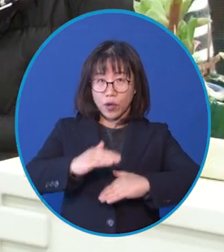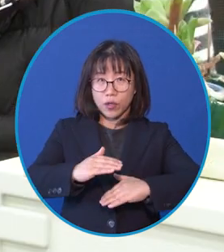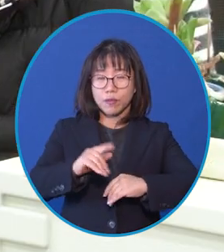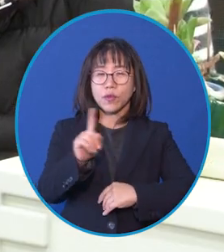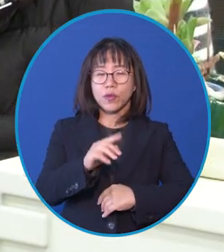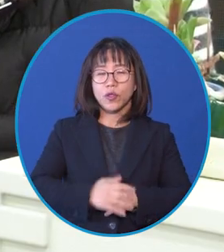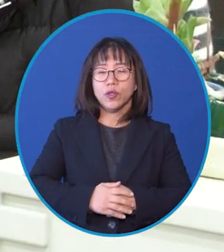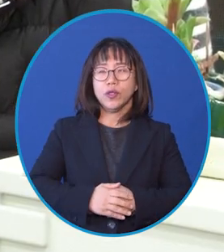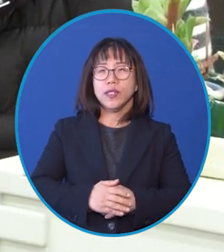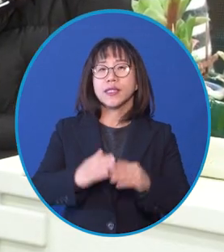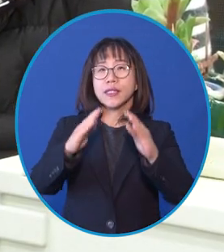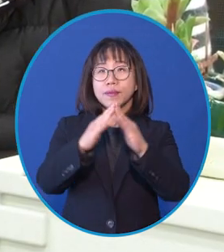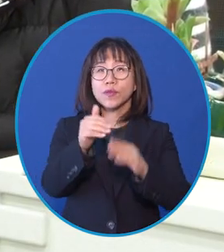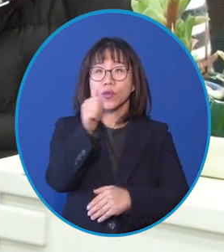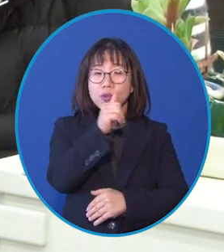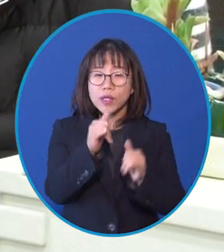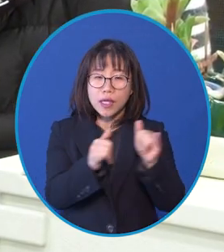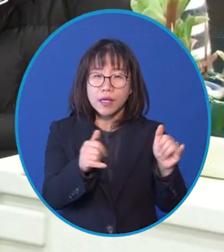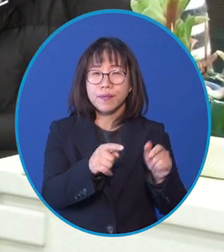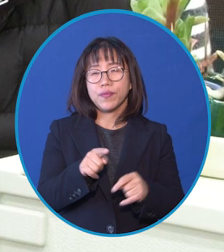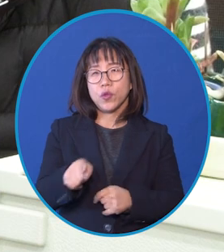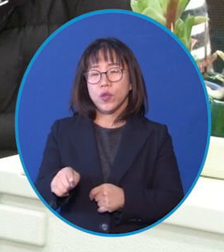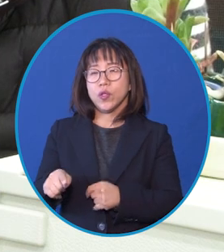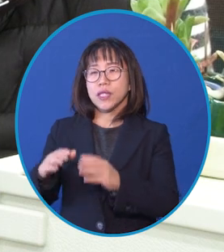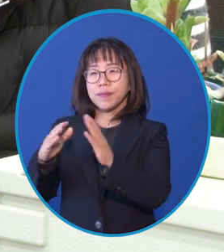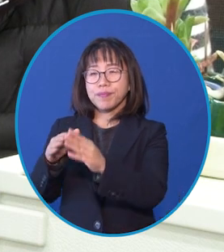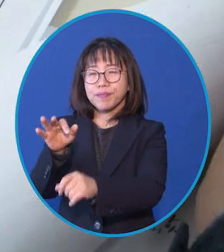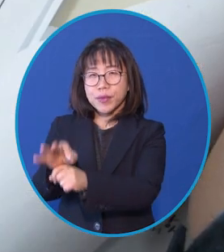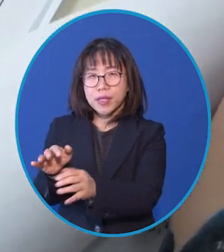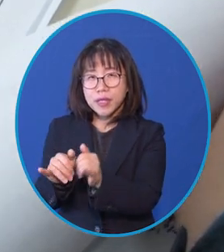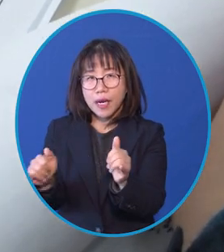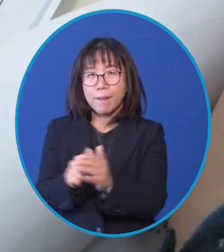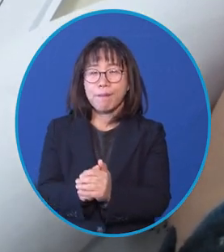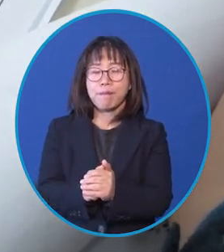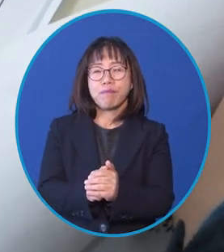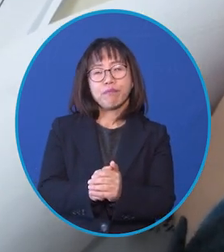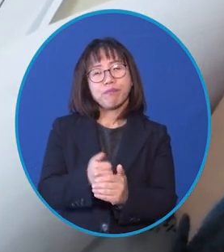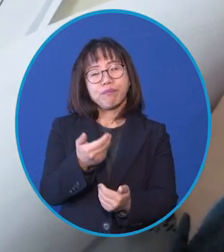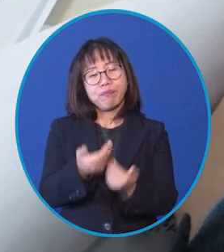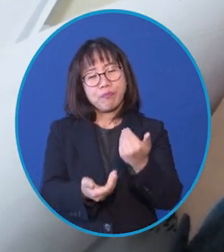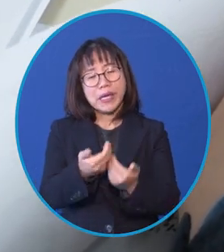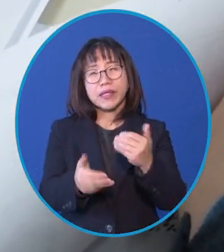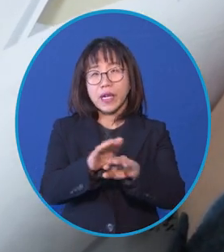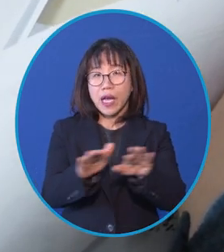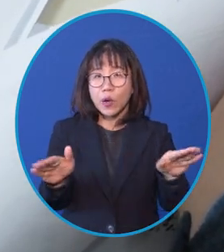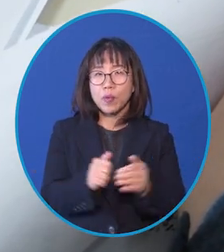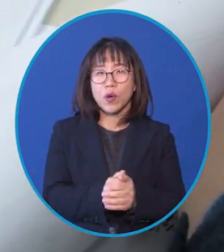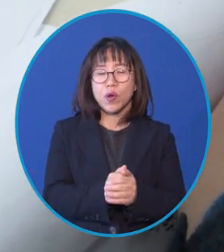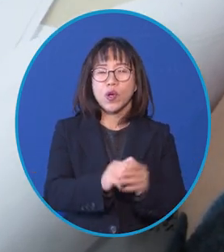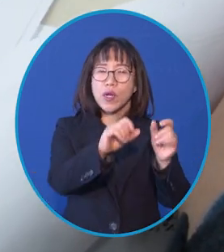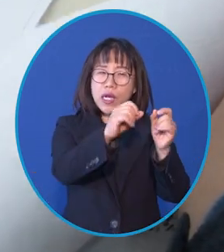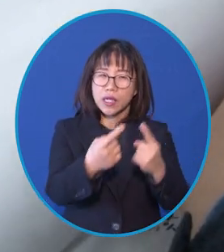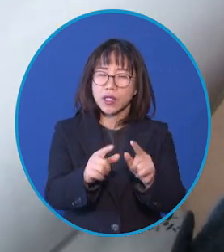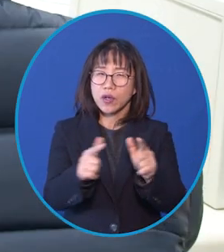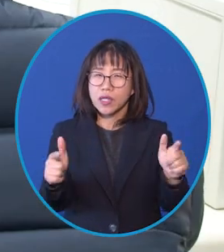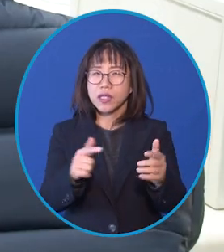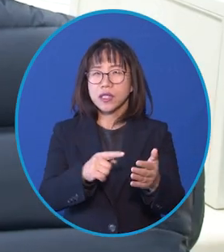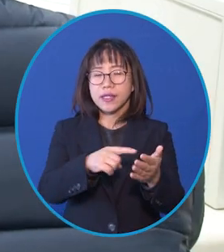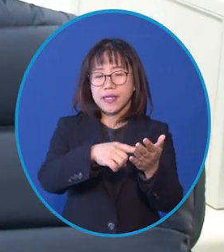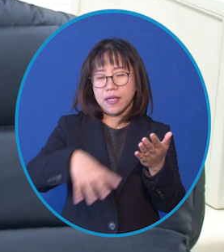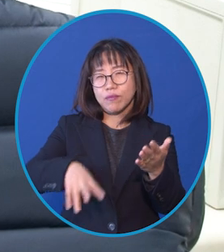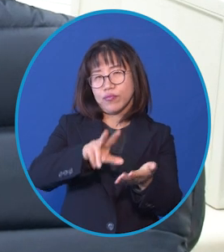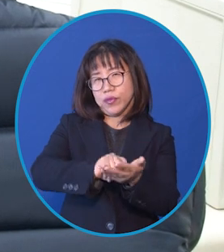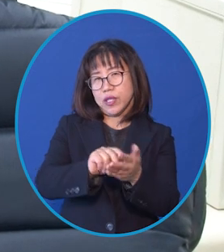공인 중개사와 중개 의뢰인 간의 갈등 해소, 중개 수수료 합리적인 요율 권고, 집주인과 세입자